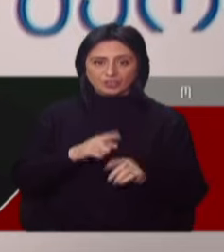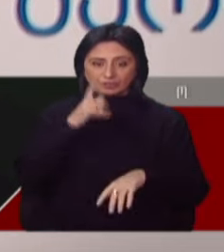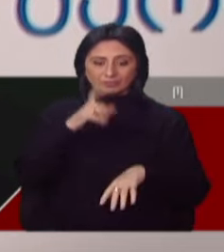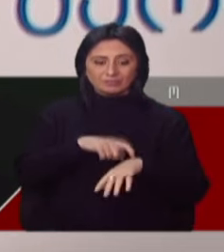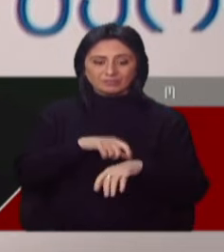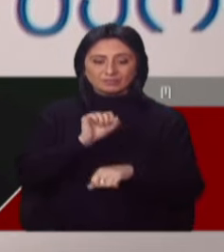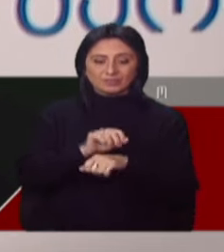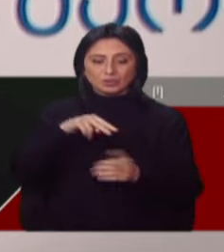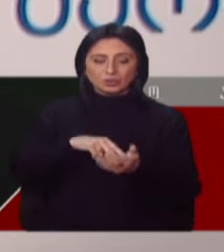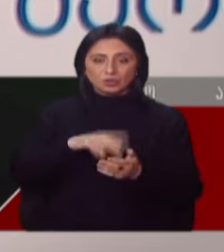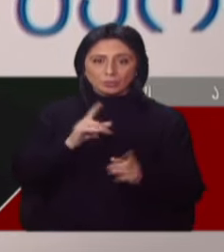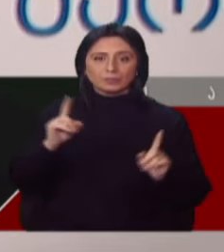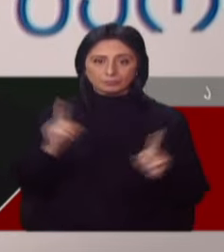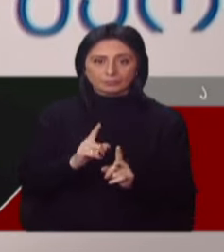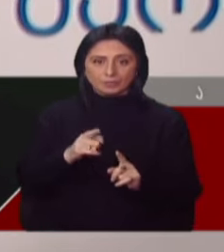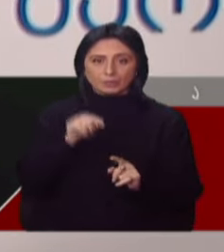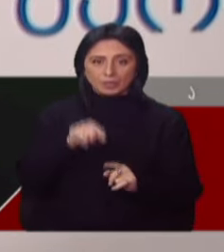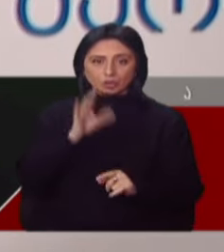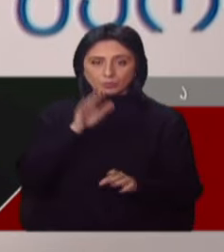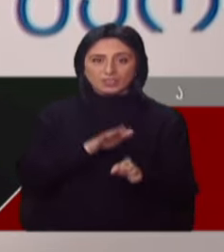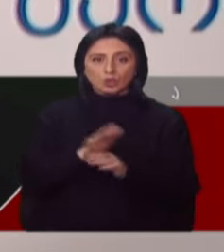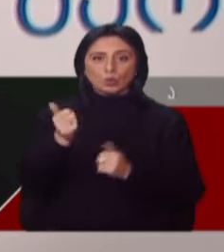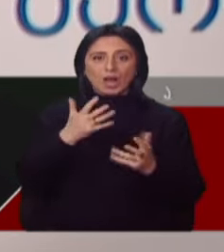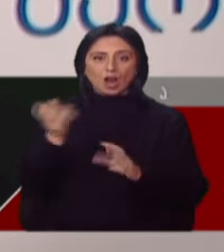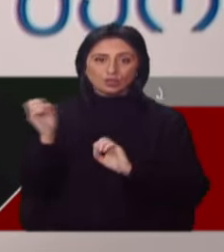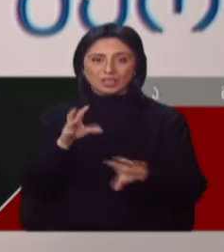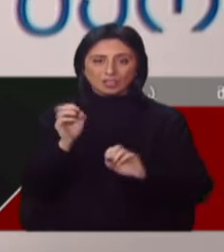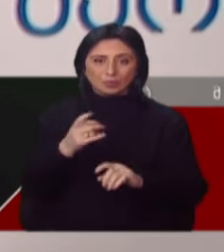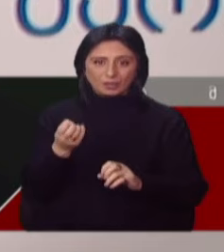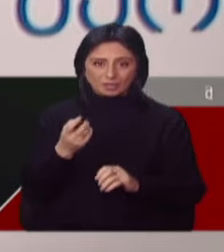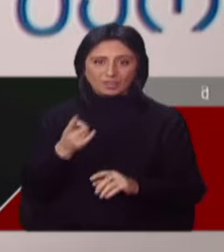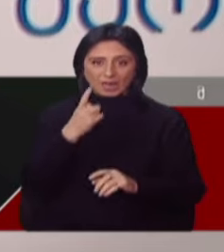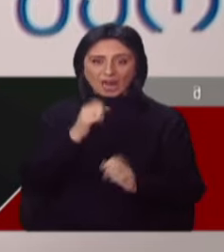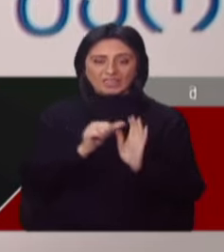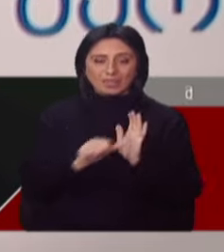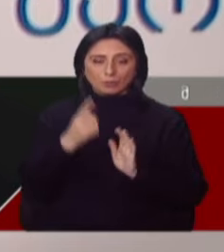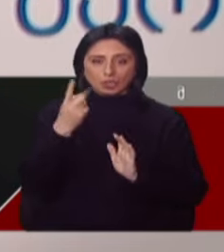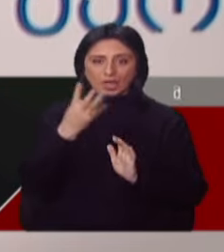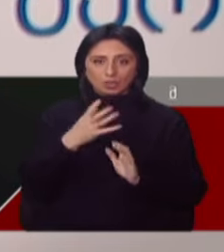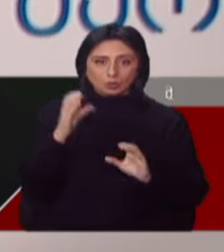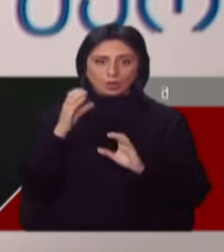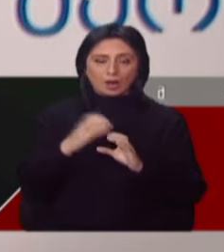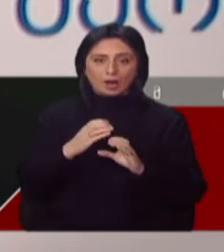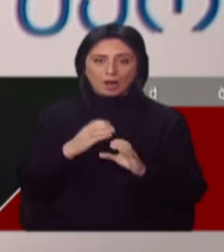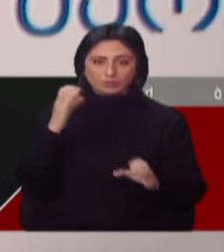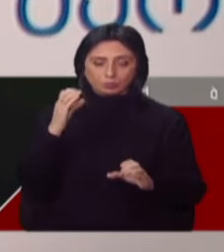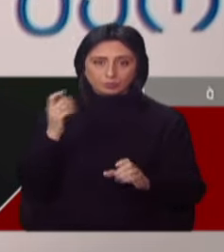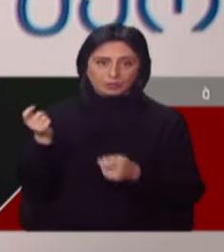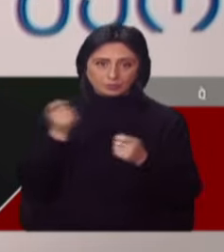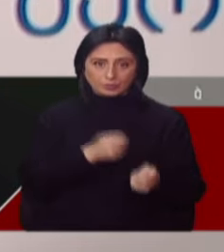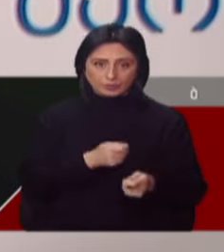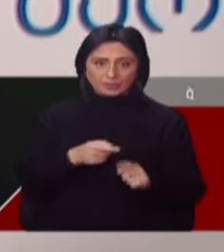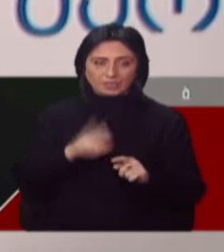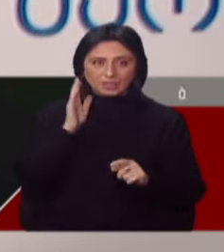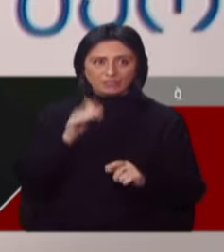გაუმჯობესებას უკვე არსებითად შევძლებთ, მაშინ როდესაც სრული რაოდენობით მოახერხებთ 160 ერთეული ავტობუსის მართვას.